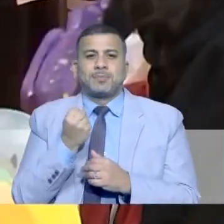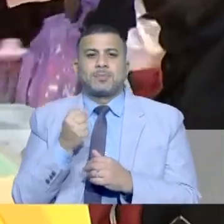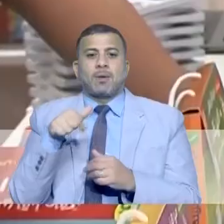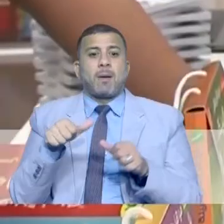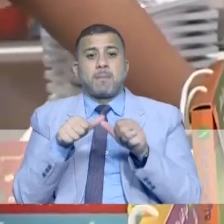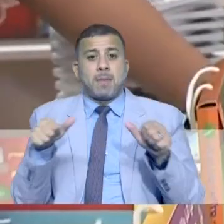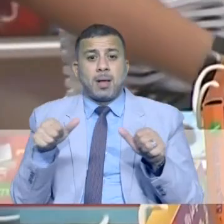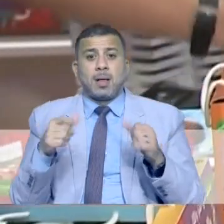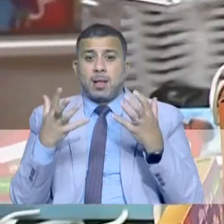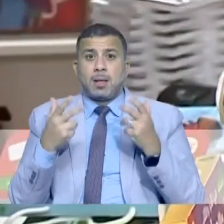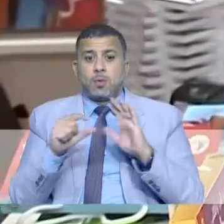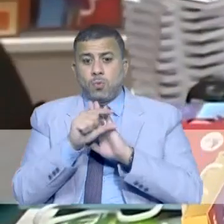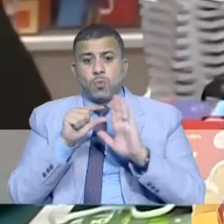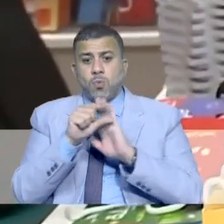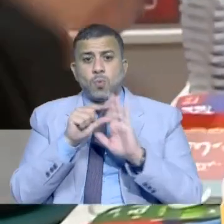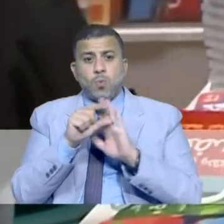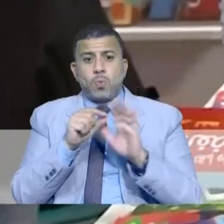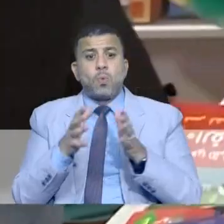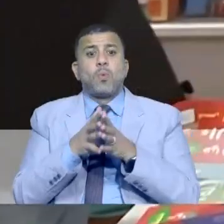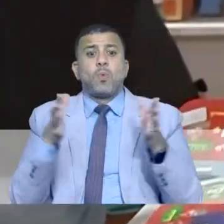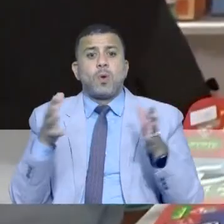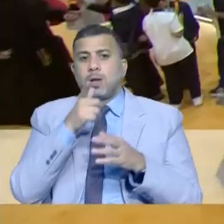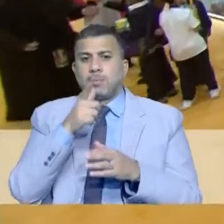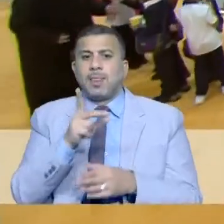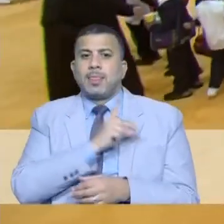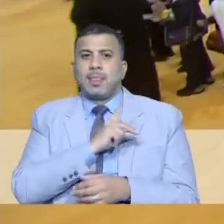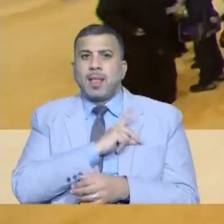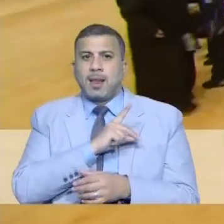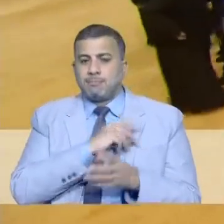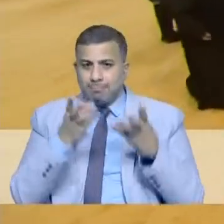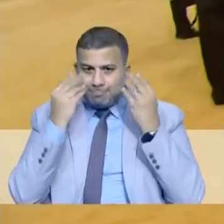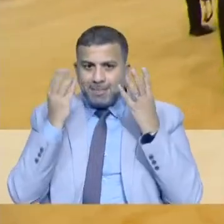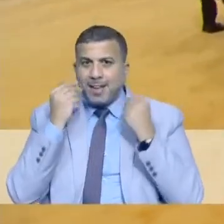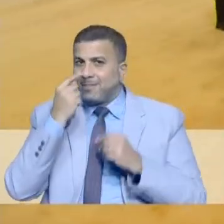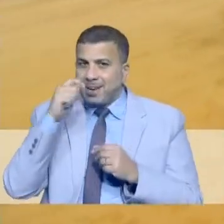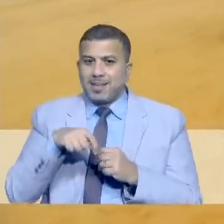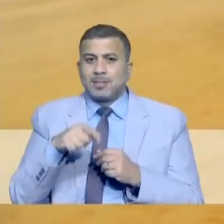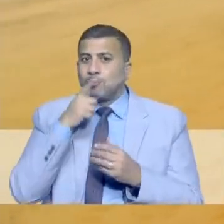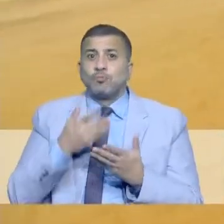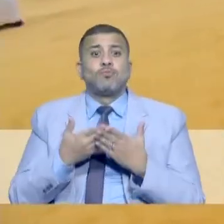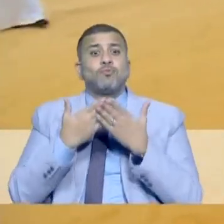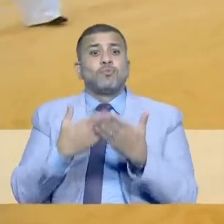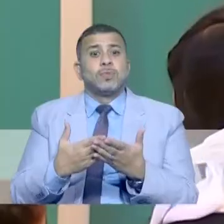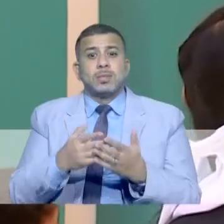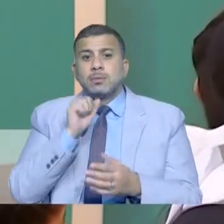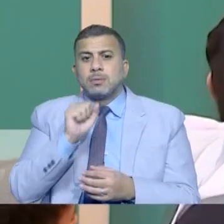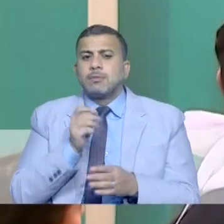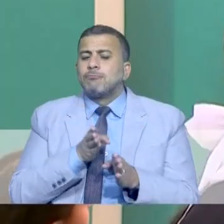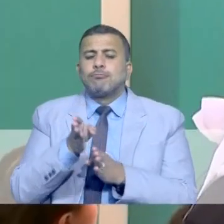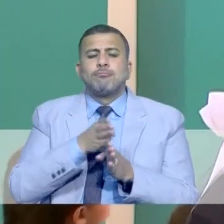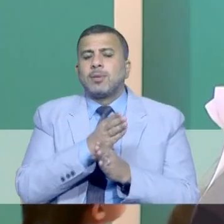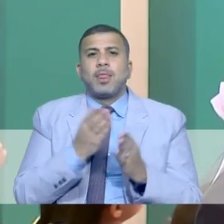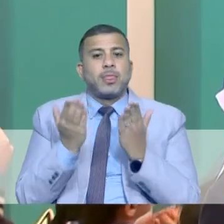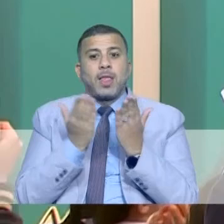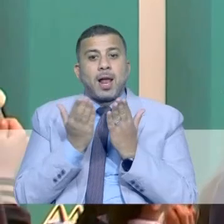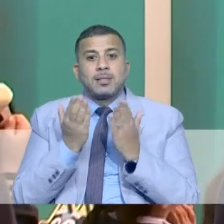يضم كما هائلا من عناوين الكتب التي تزود الطالب بالمعارف اللازمة وتساعده على تحديد توجهاته